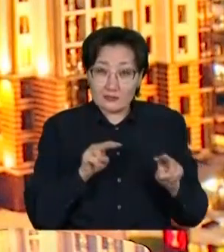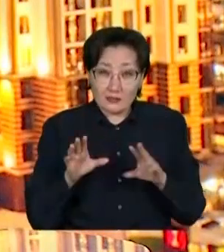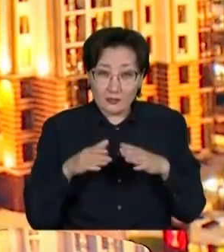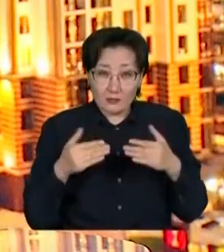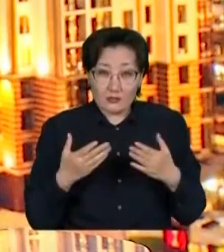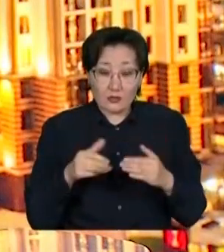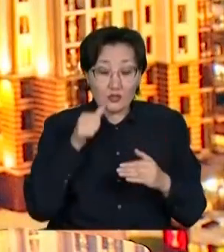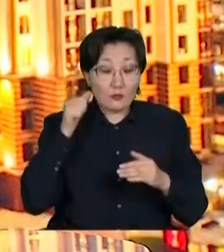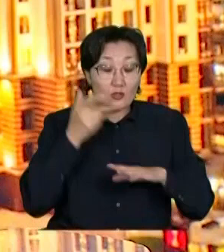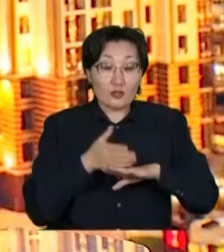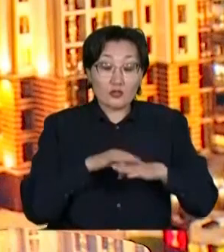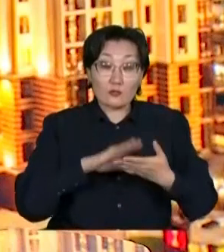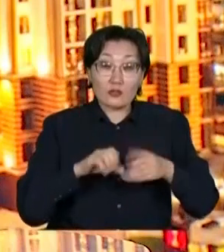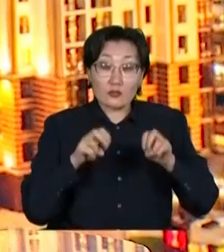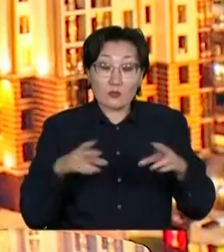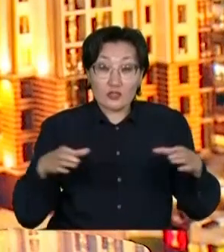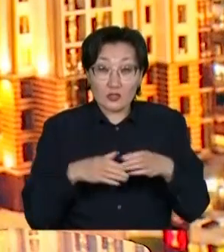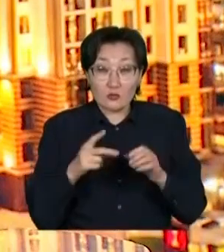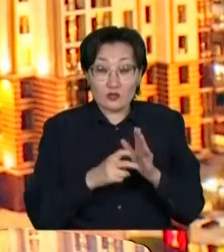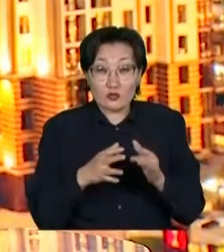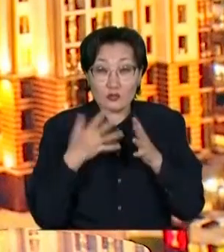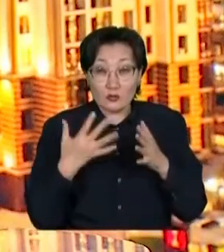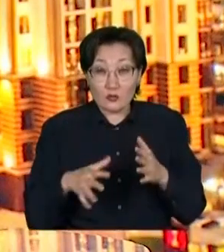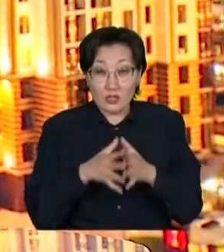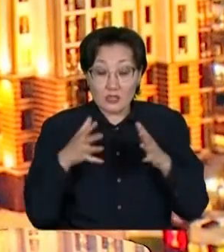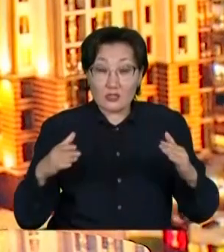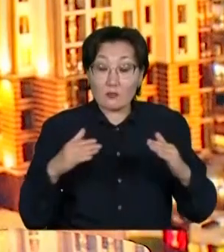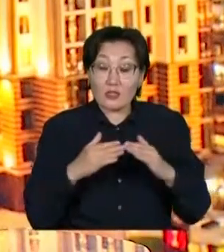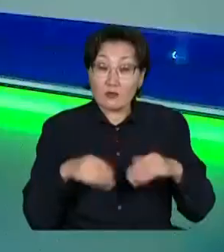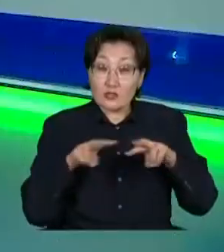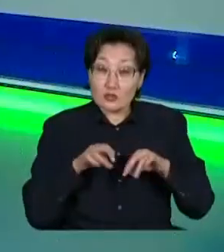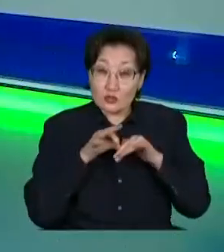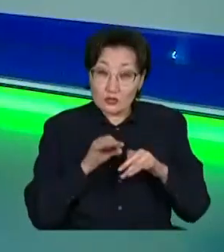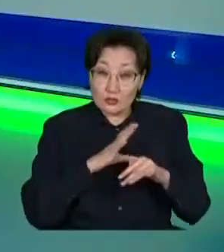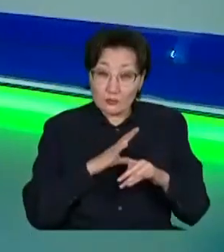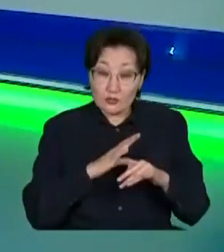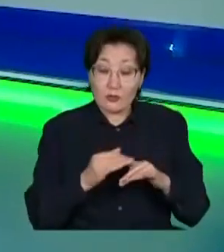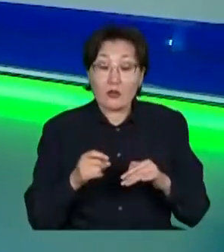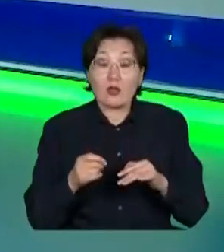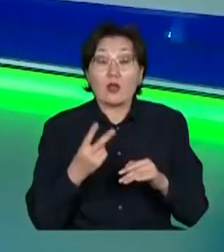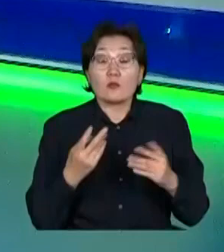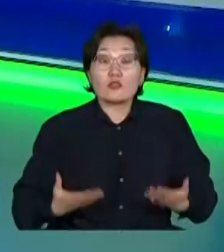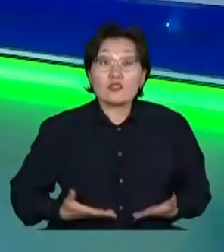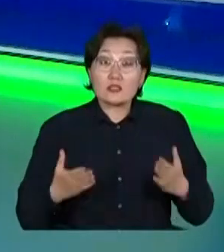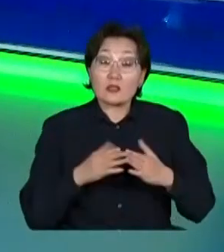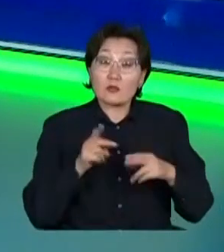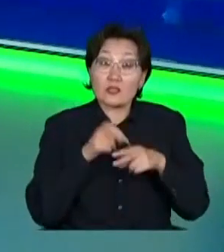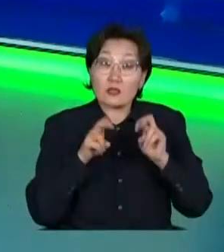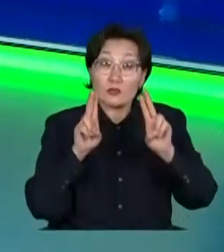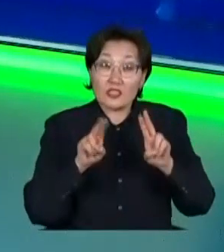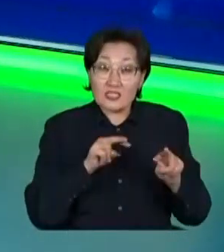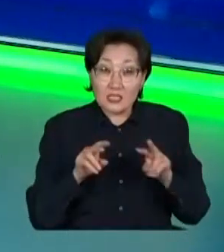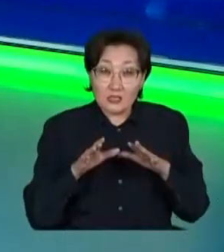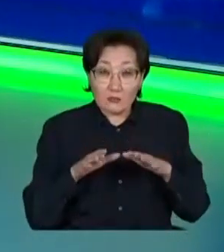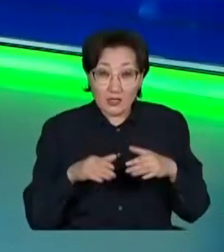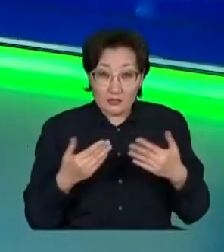сақталмаған. Былтыр төтеншеліктер 750-ден астам кешенге тексеріс жүргізіпті. Сөйтсе бірде бір тұрғын жайда қауіпсіздік талаптары